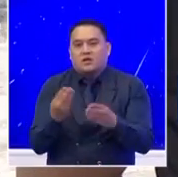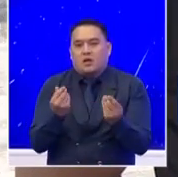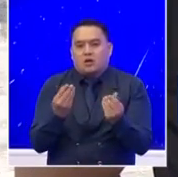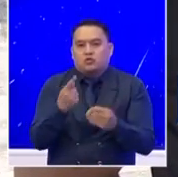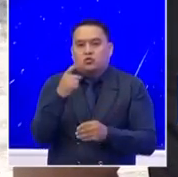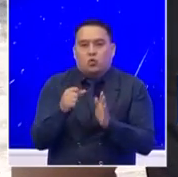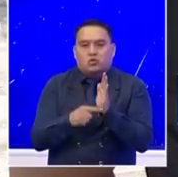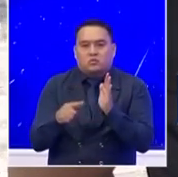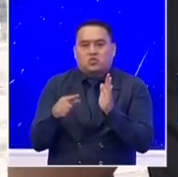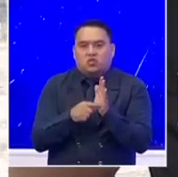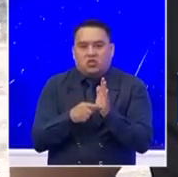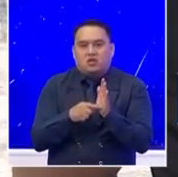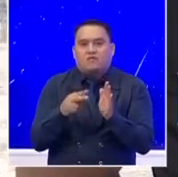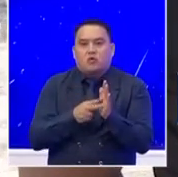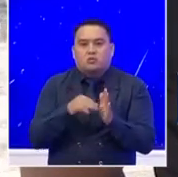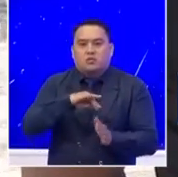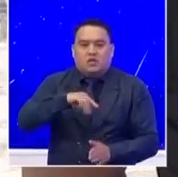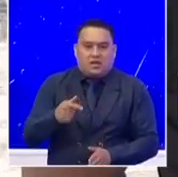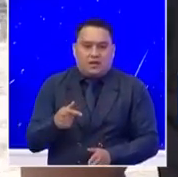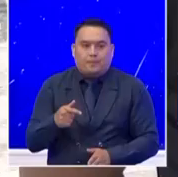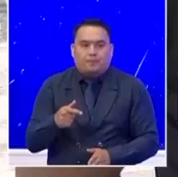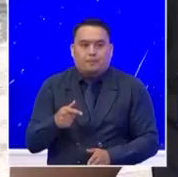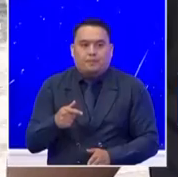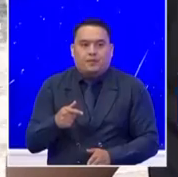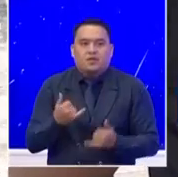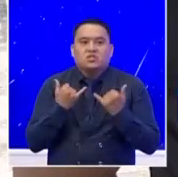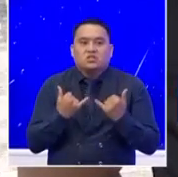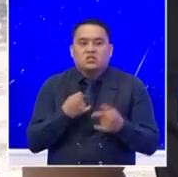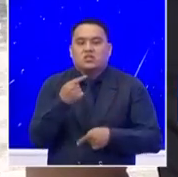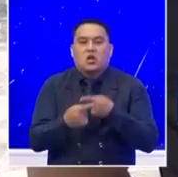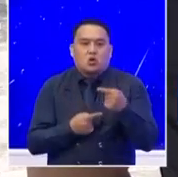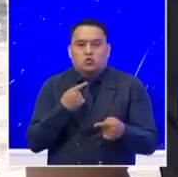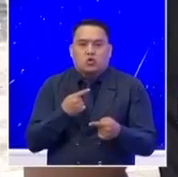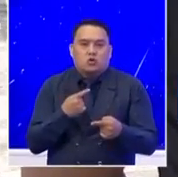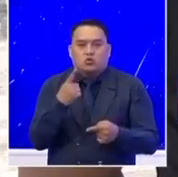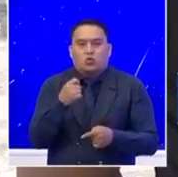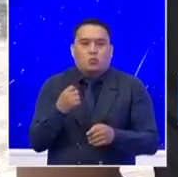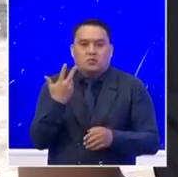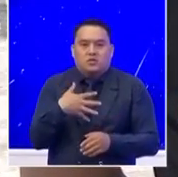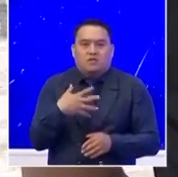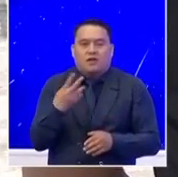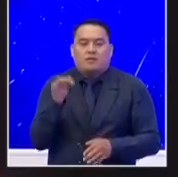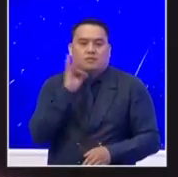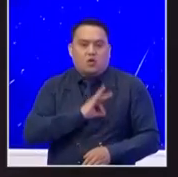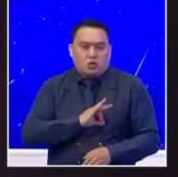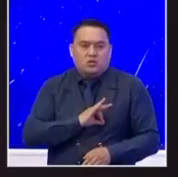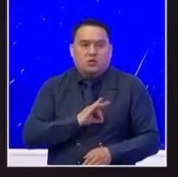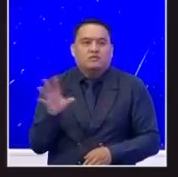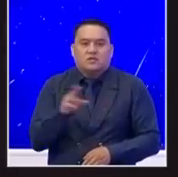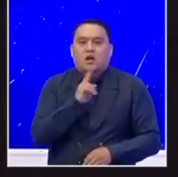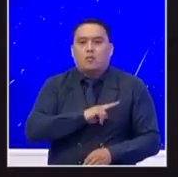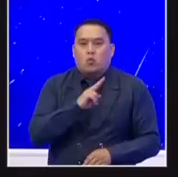сумме 174,8 миллионов тенге. На сегодняшний день 152 миллиона из них уже освоены. Все